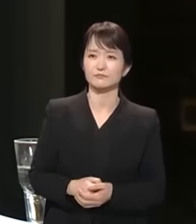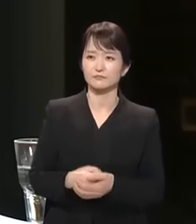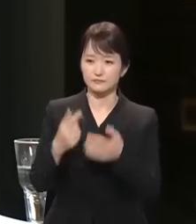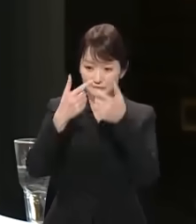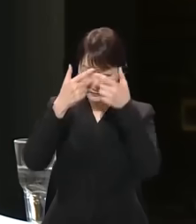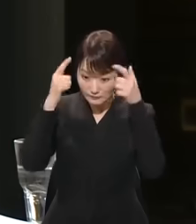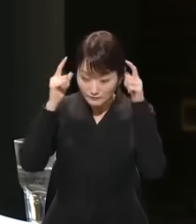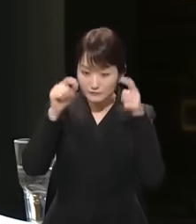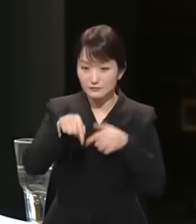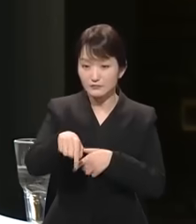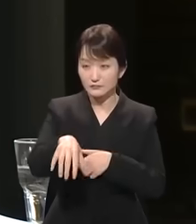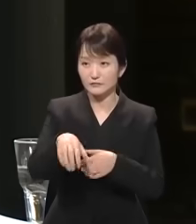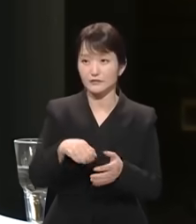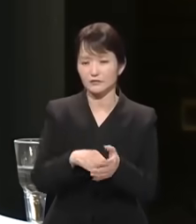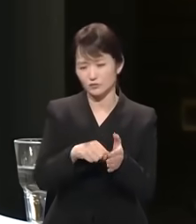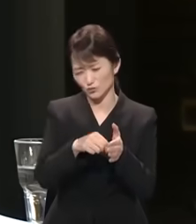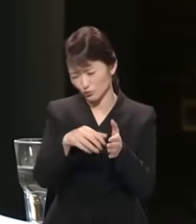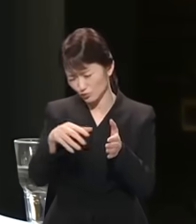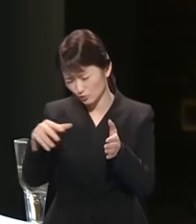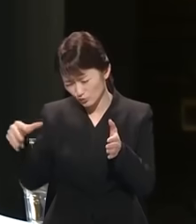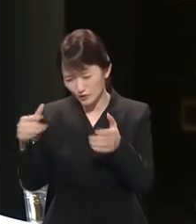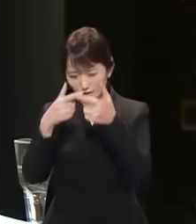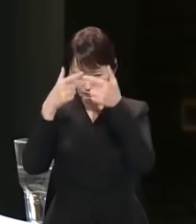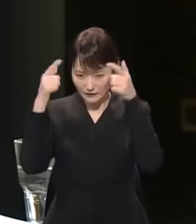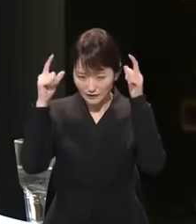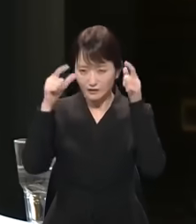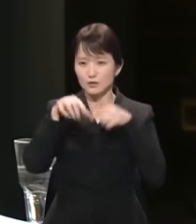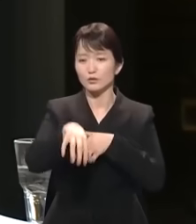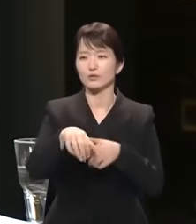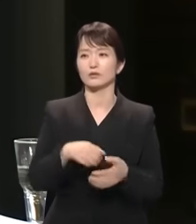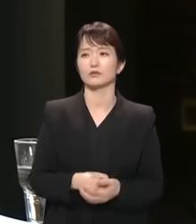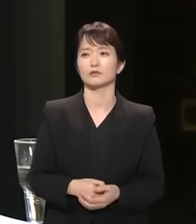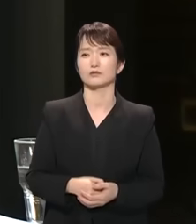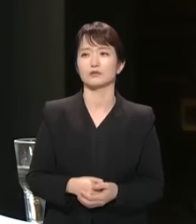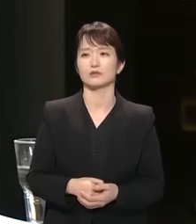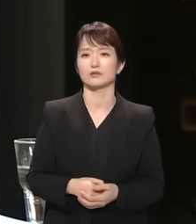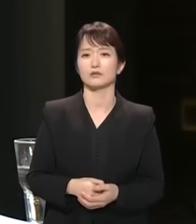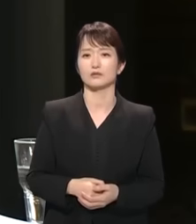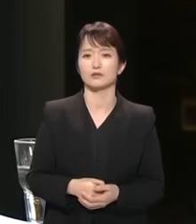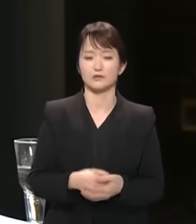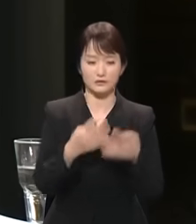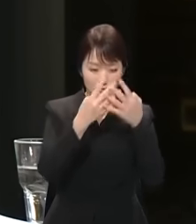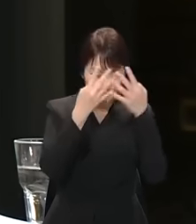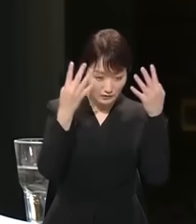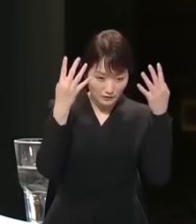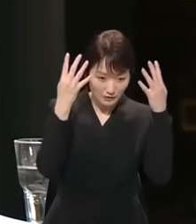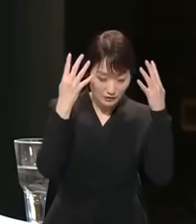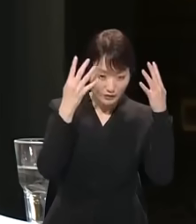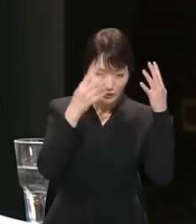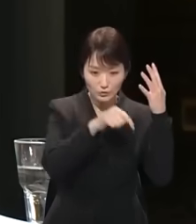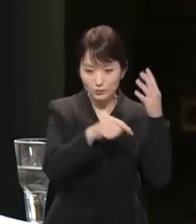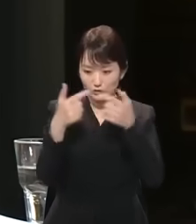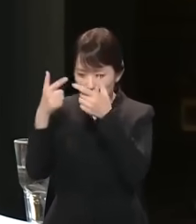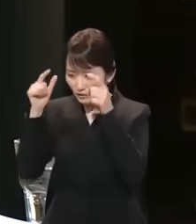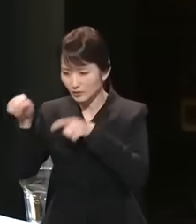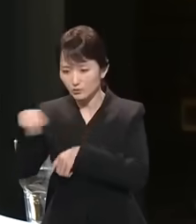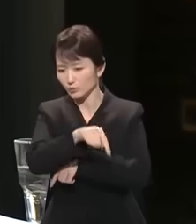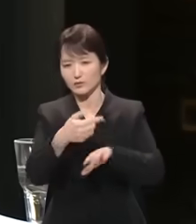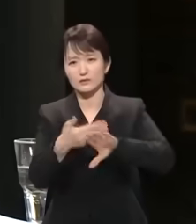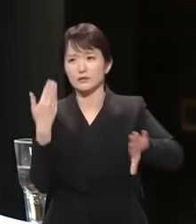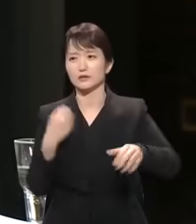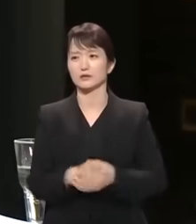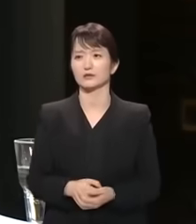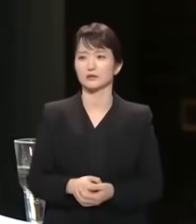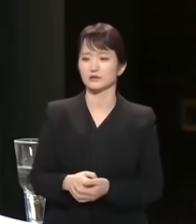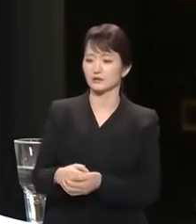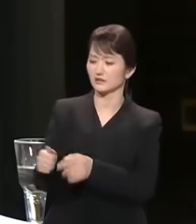명문대학교 대학원이 근데이 대학원생들의 학부는 다릅니다어야 네가 그렇게 멍청하니까 그런 대학을